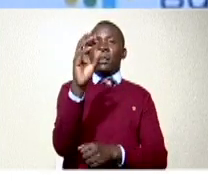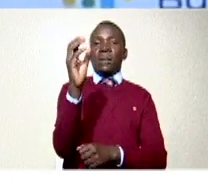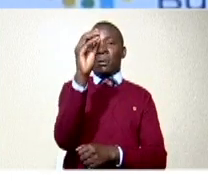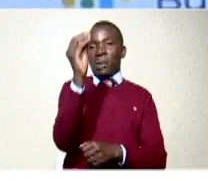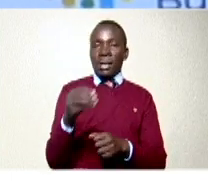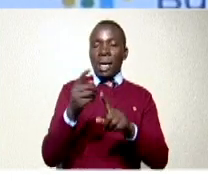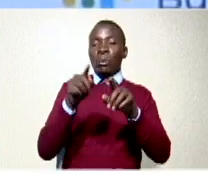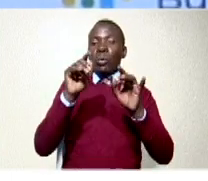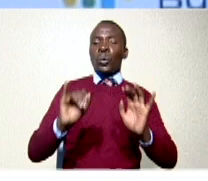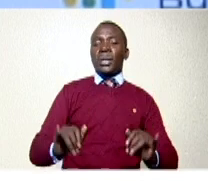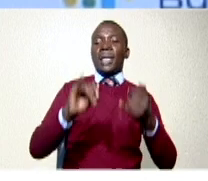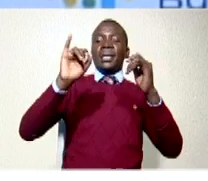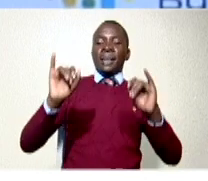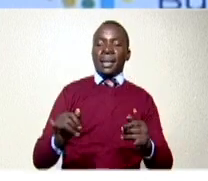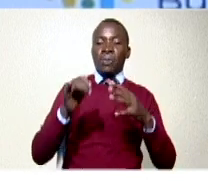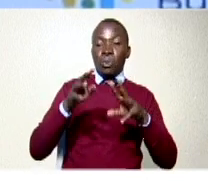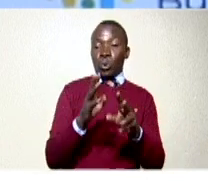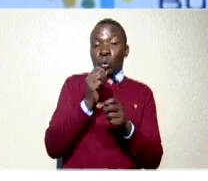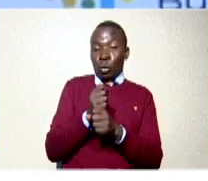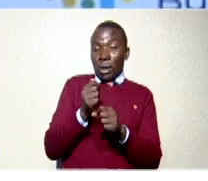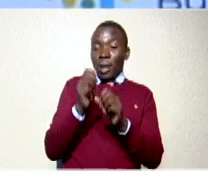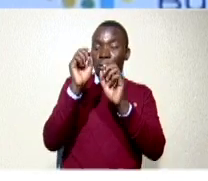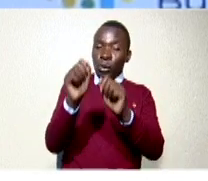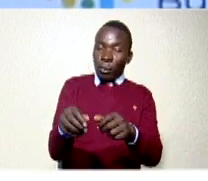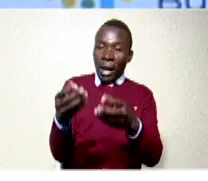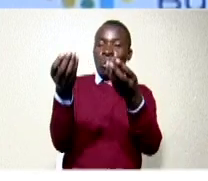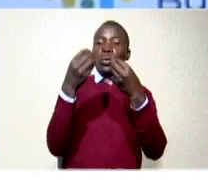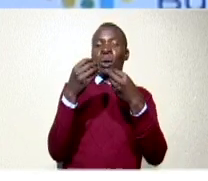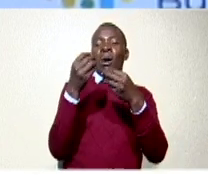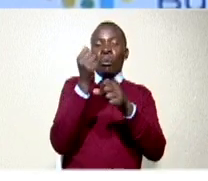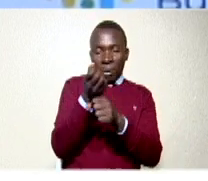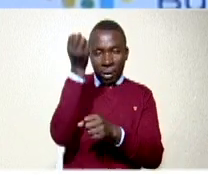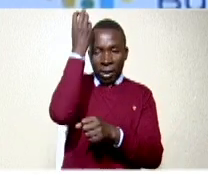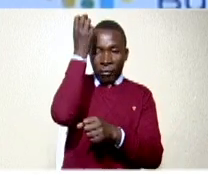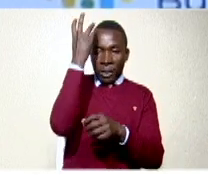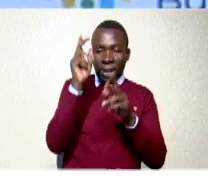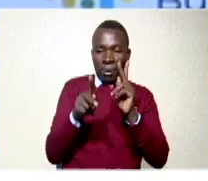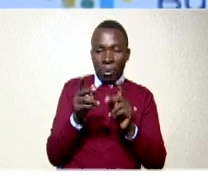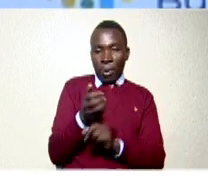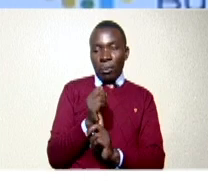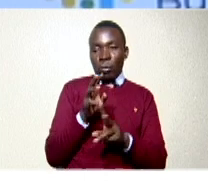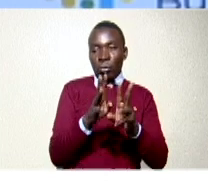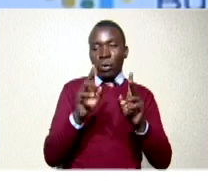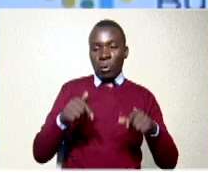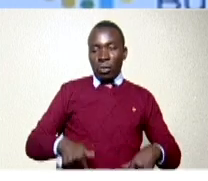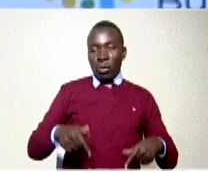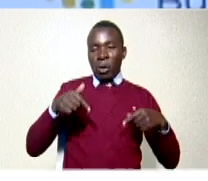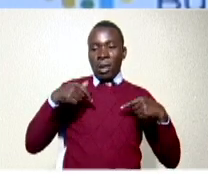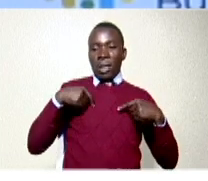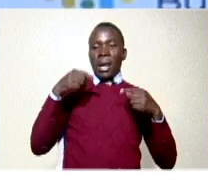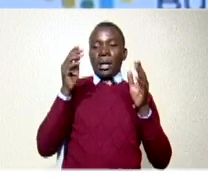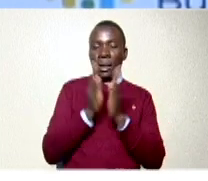tugerageze kugira ngo uko tubigenza gutyo bizanatuma duhanga imirimo, abantu babona uburyo bwo kubaho, na